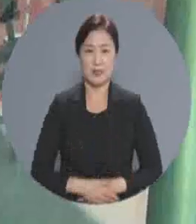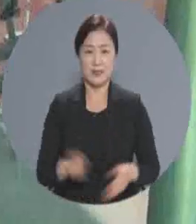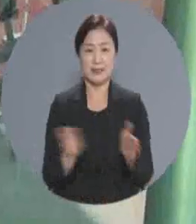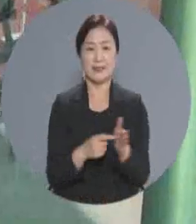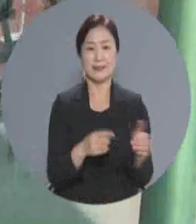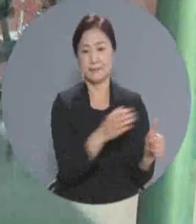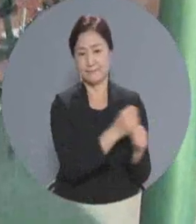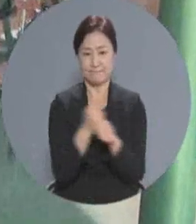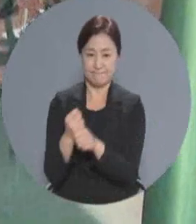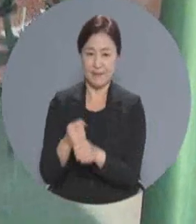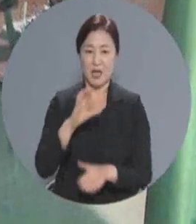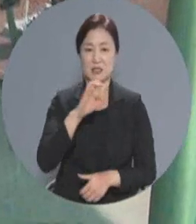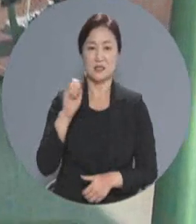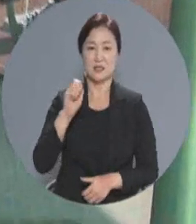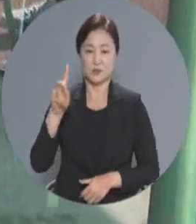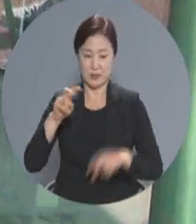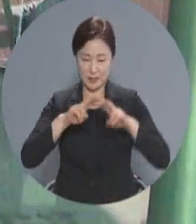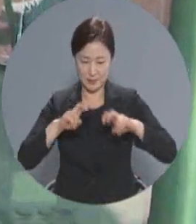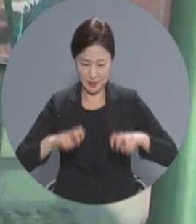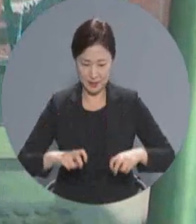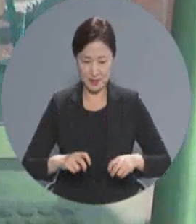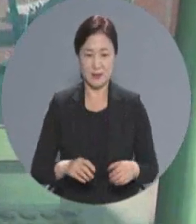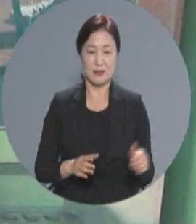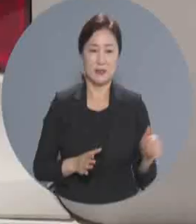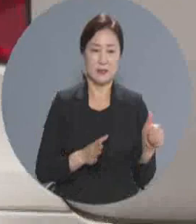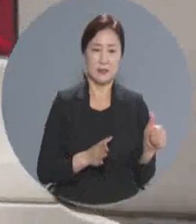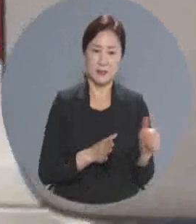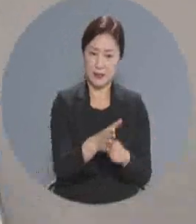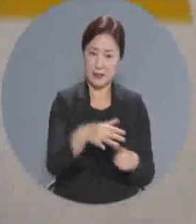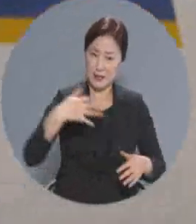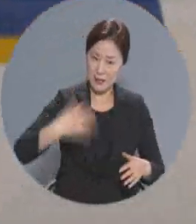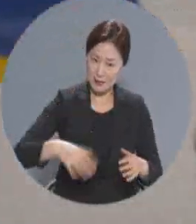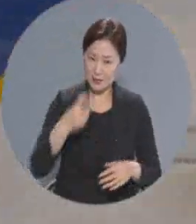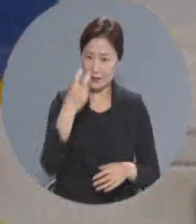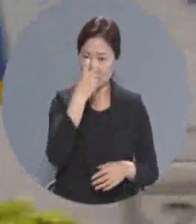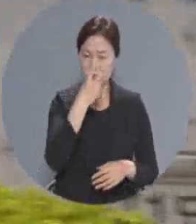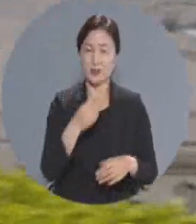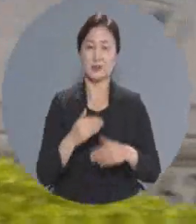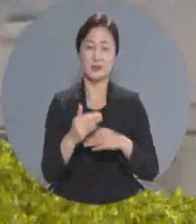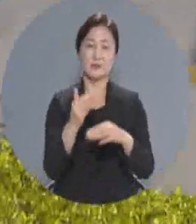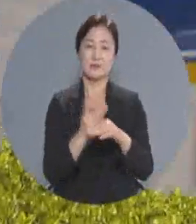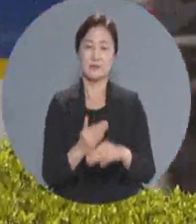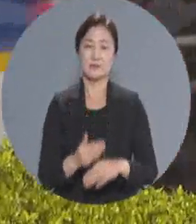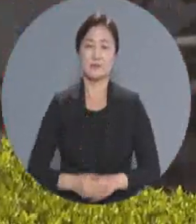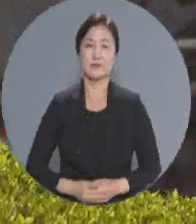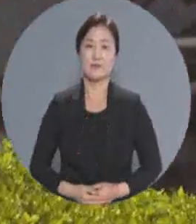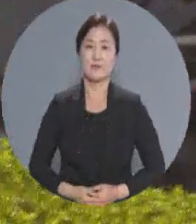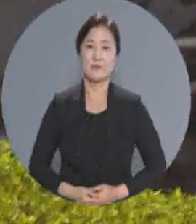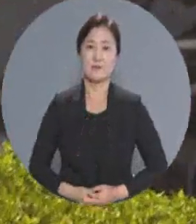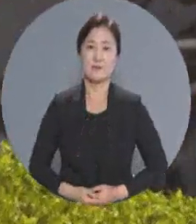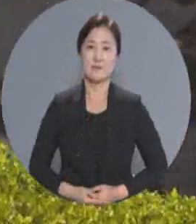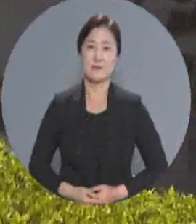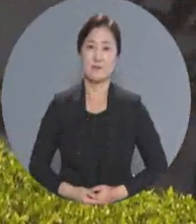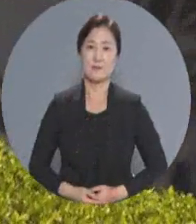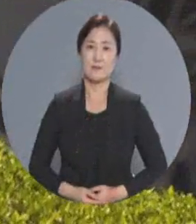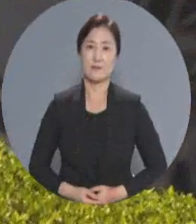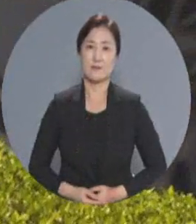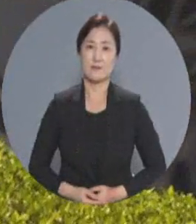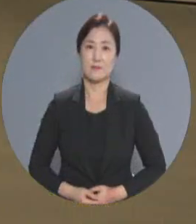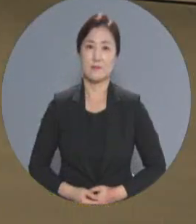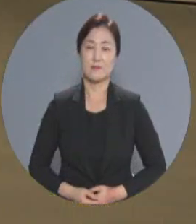뒤 CCTV 등을 토대로 살인미수 혐의를 적용할 수 있을지 검토하고 있습니다. MBC 뉴스 이다현입니다.